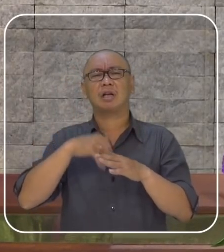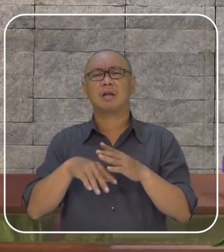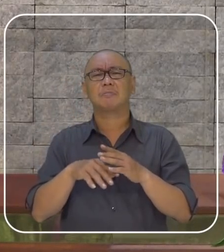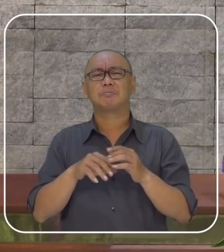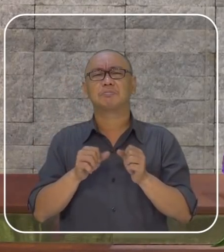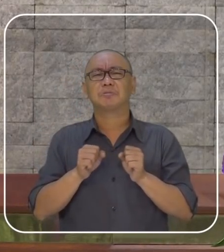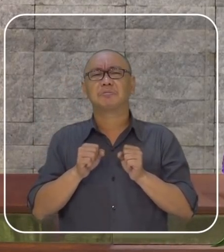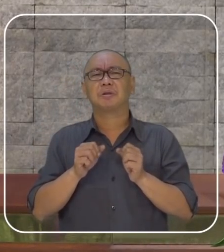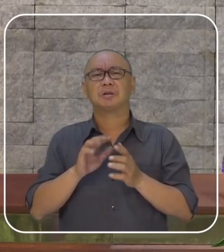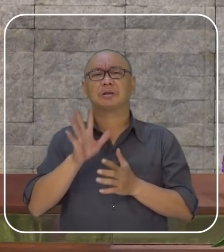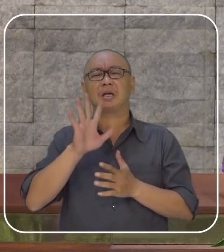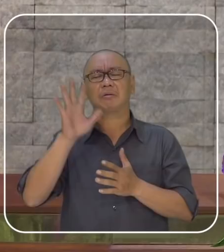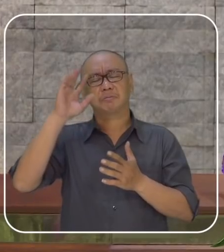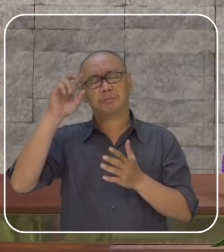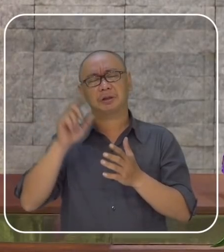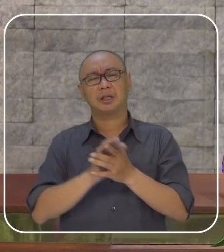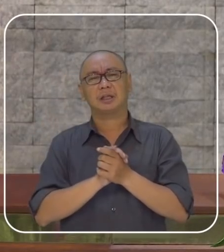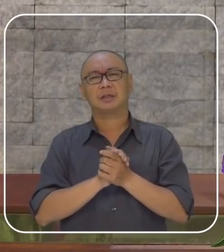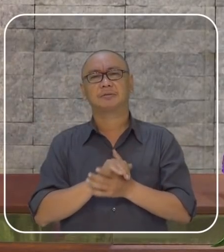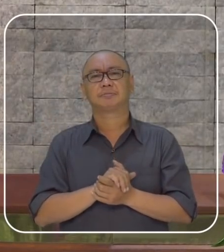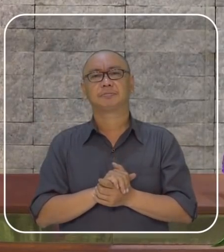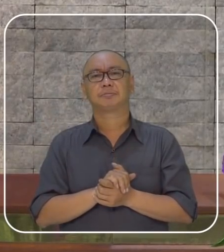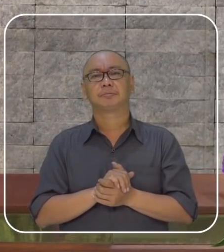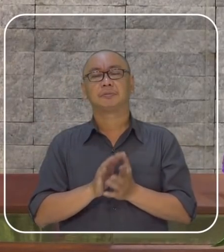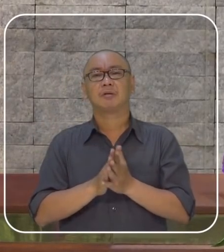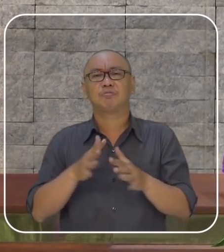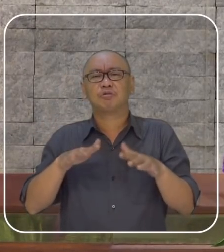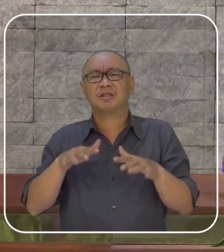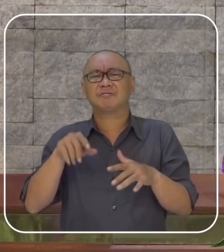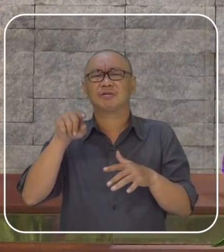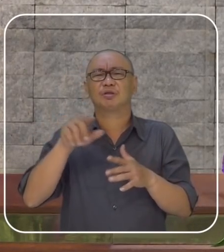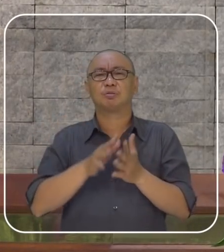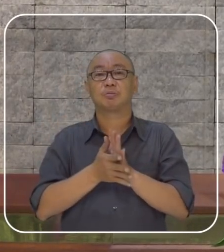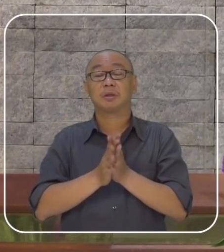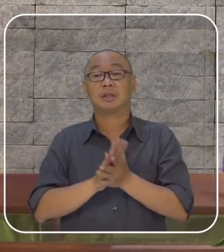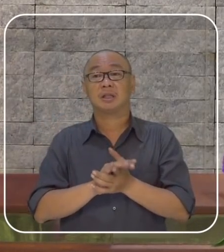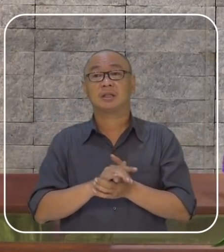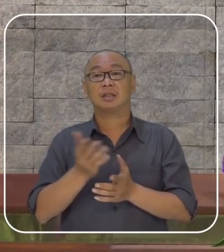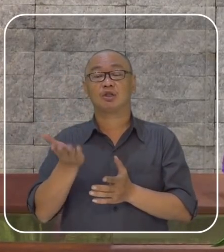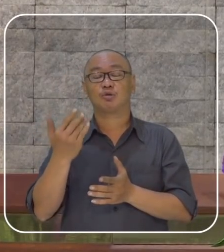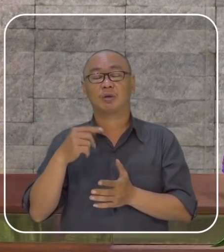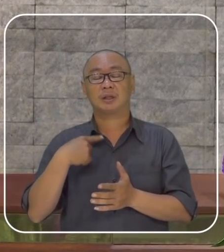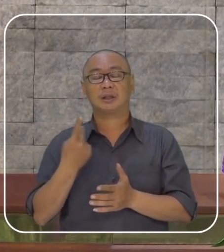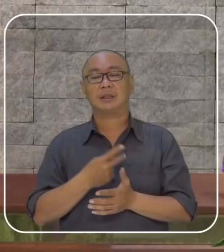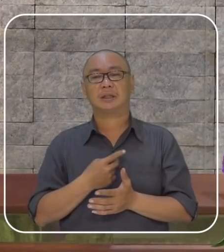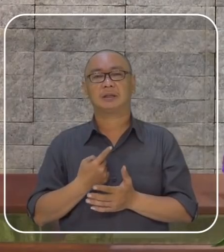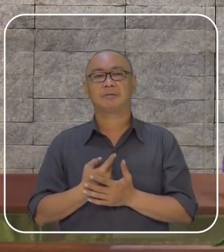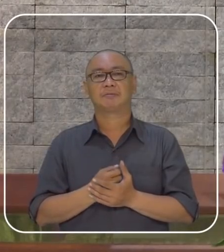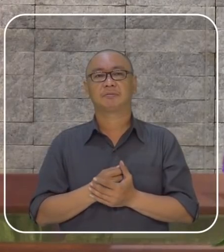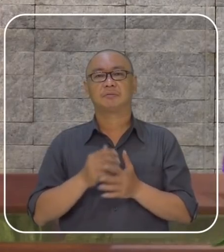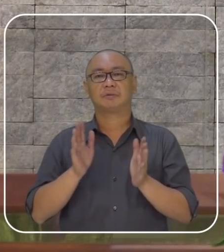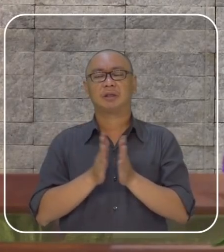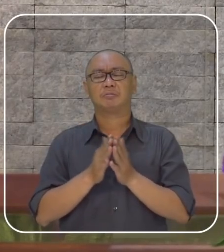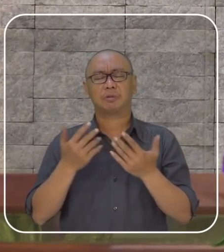bahkan ketidakpercayaan. Dan mungkin itu juga yang terjadi di dalam kehidupan kita. Dan